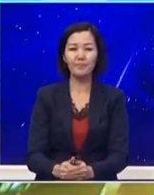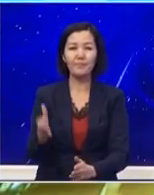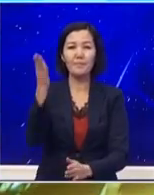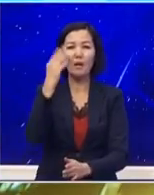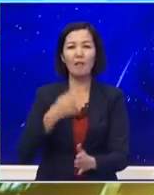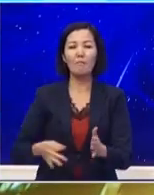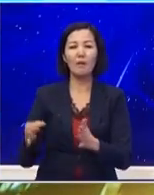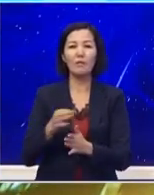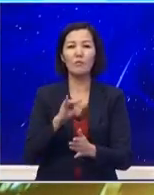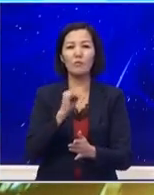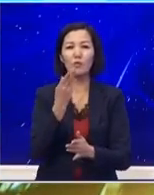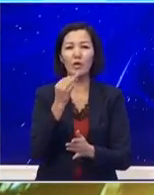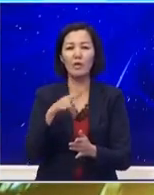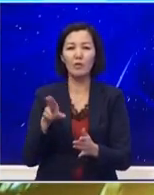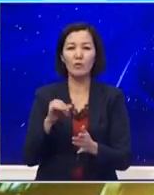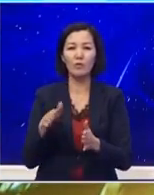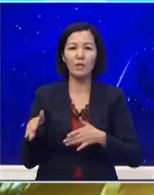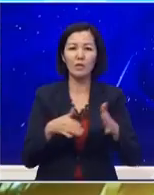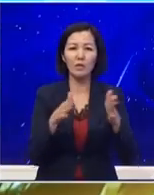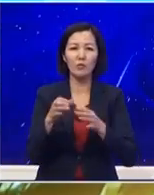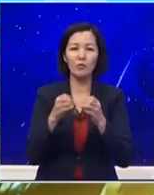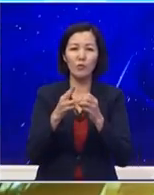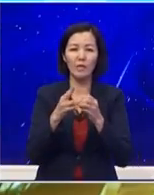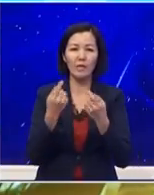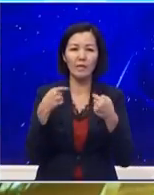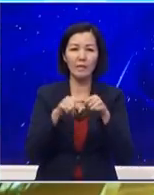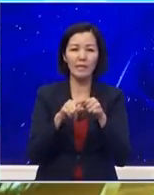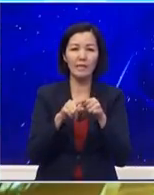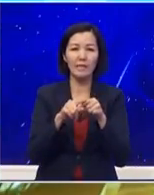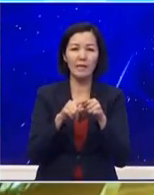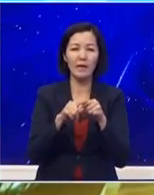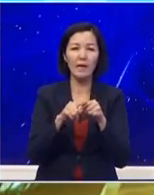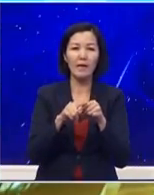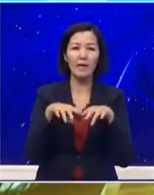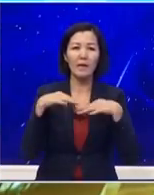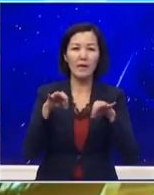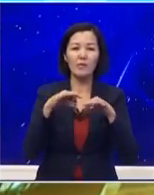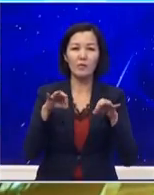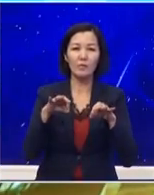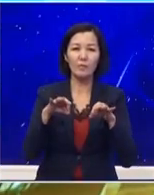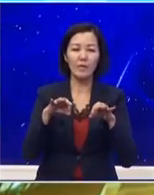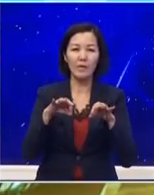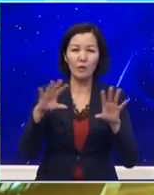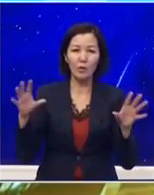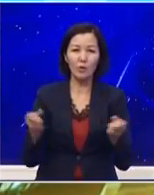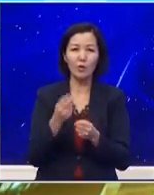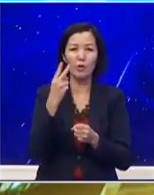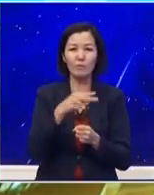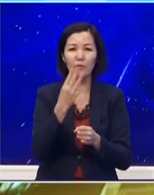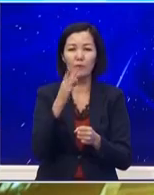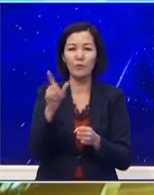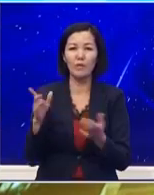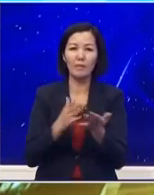Алматы облысындағы Үшарал Достық тас жолында 12 техника қар құрсауынан шығарылып, 24 адам құтқарылды. Бұл соңғы екі